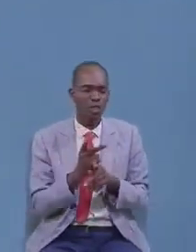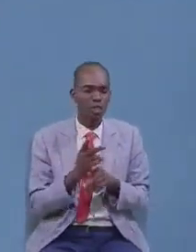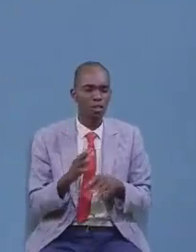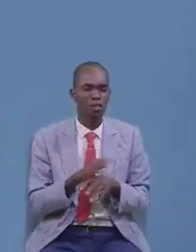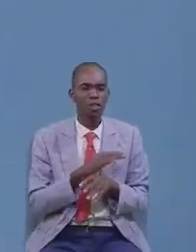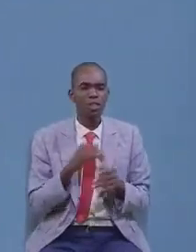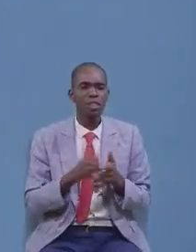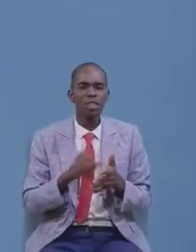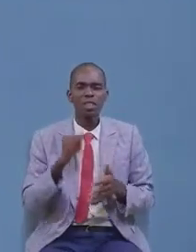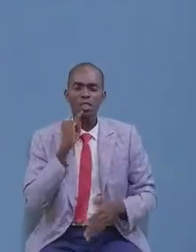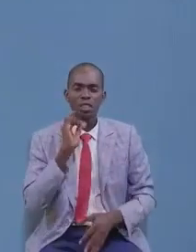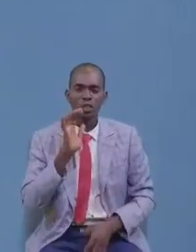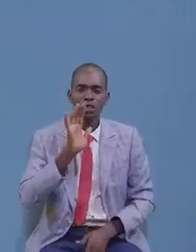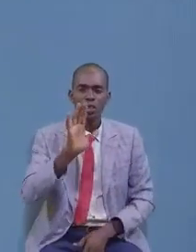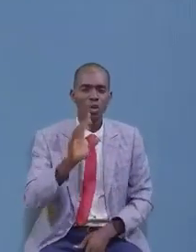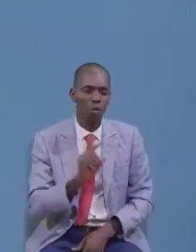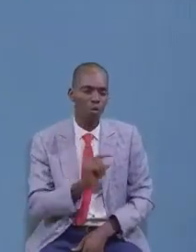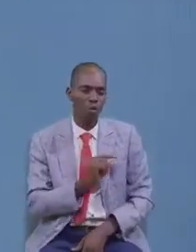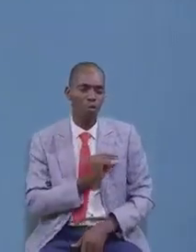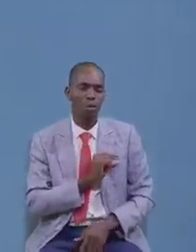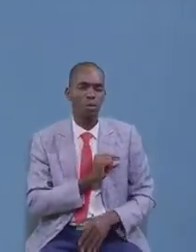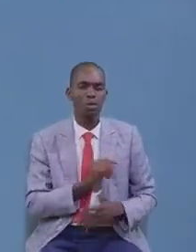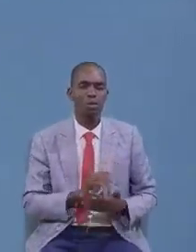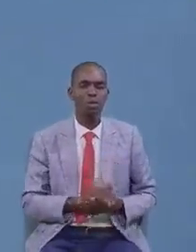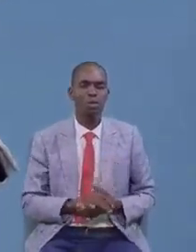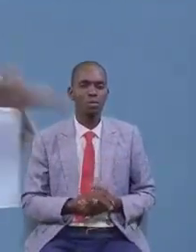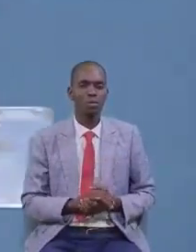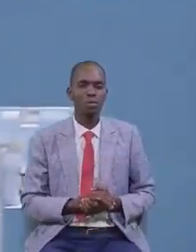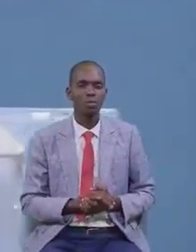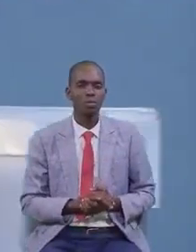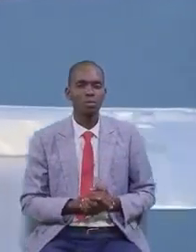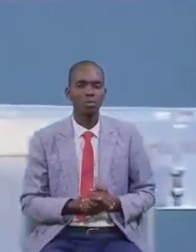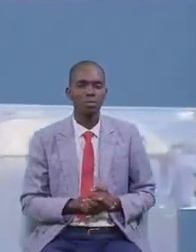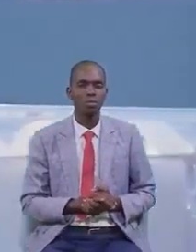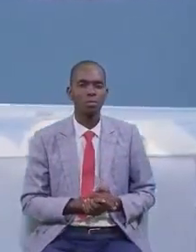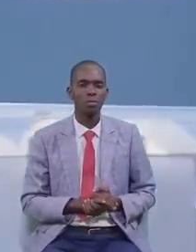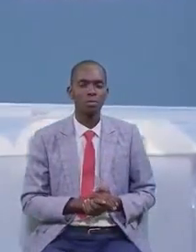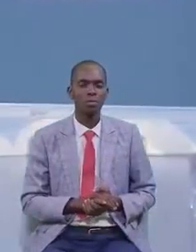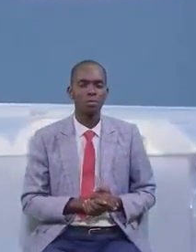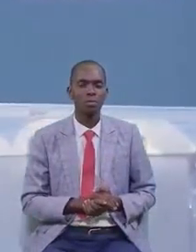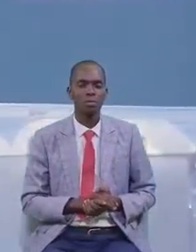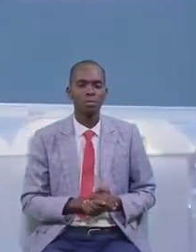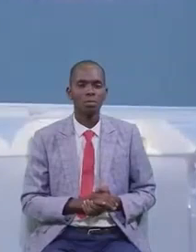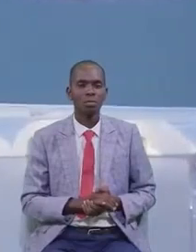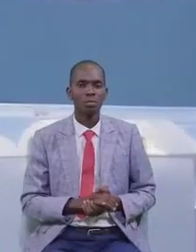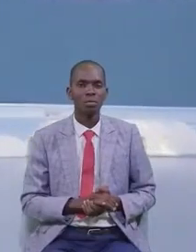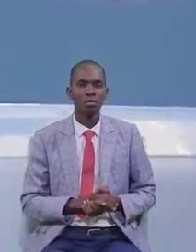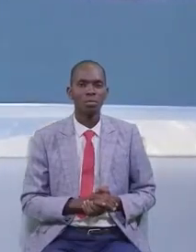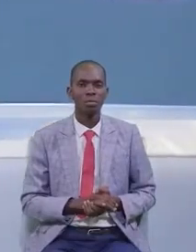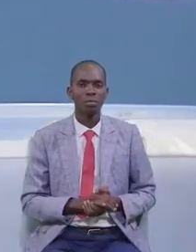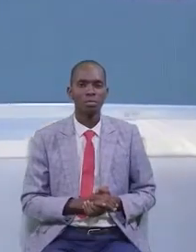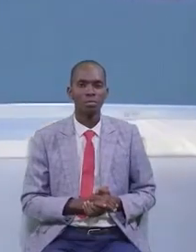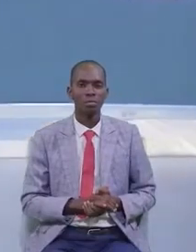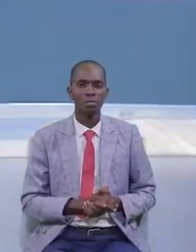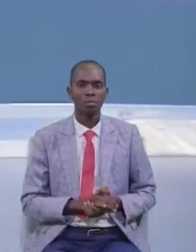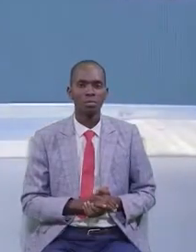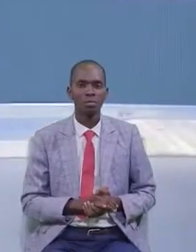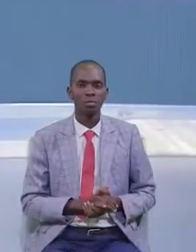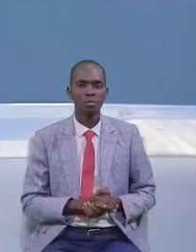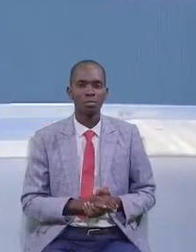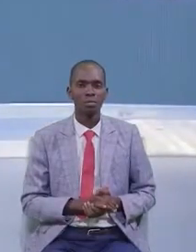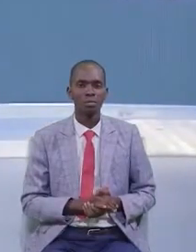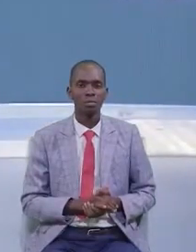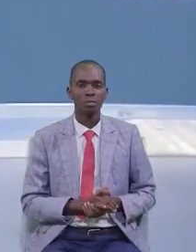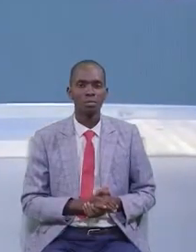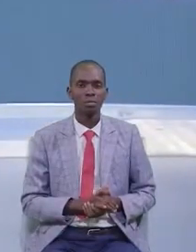మనస్సాక్షి మనకి ఏం చెప్తుందంటే ఇదిగో వాళ్ళు అలా చేశారు అందుకే పాడైపోయారు నువ్వు జాగ్రత్తగా ఉండు, వీళ్ళు ఇలా చేశారు అందుకే మంచిగా ఉన్నారు జాగ్రత్తగా